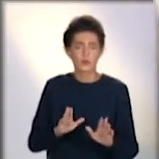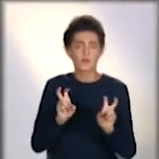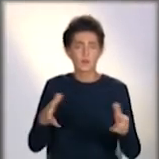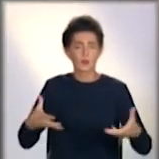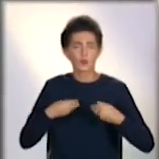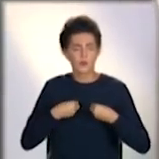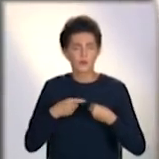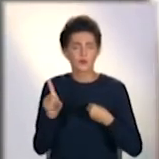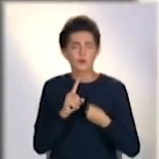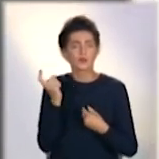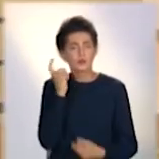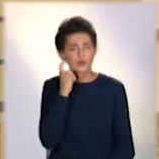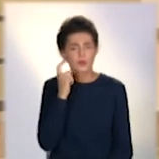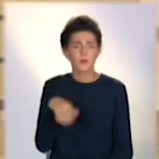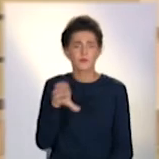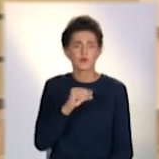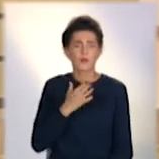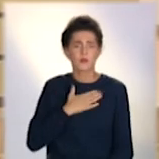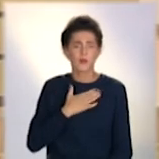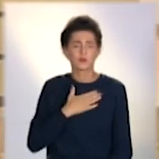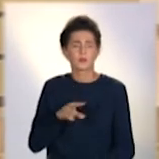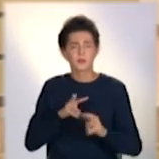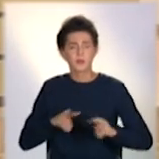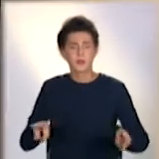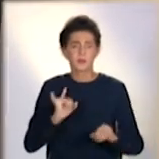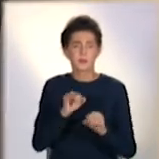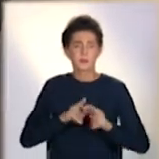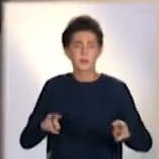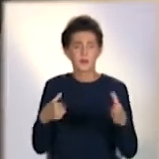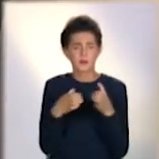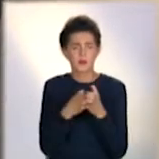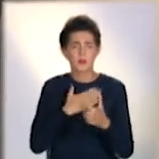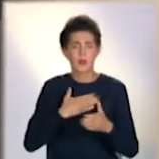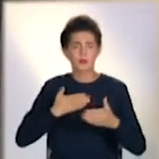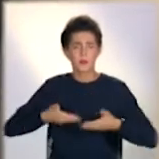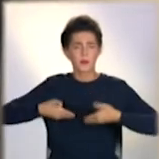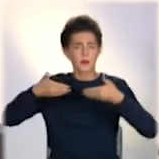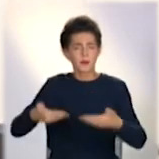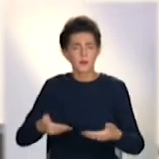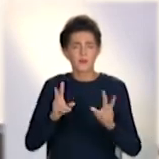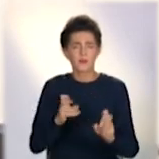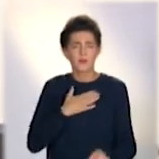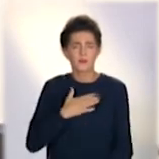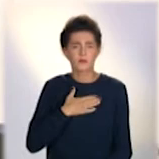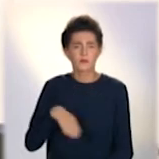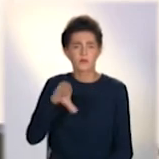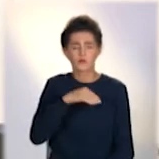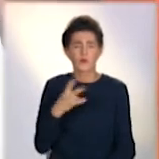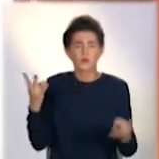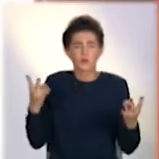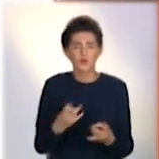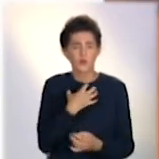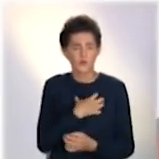те, що чують і голова держави, і уряд з приводу наших пропозицій, з приводу актуальності питань,